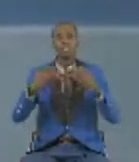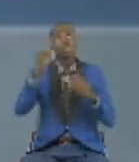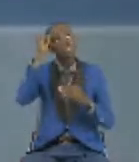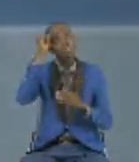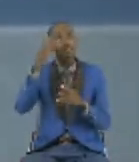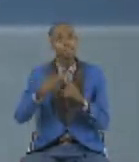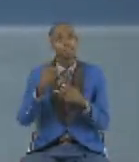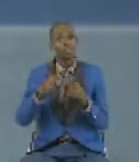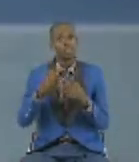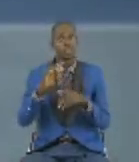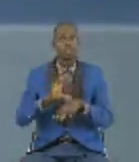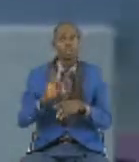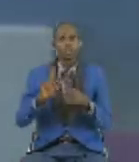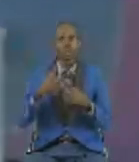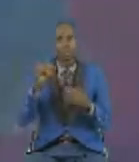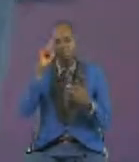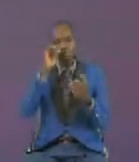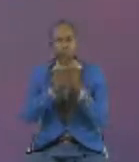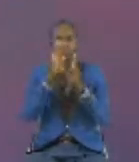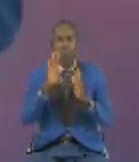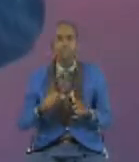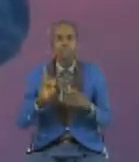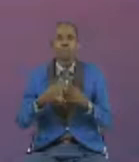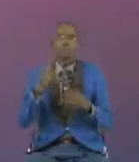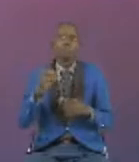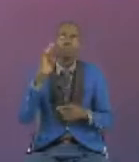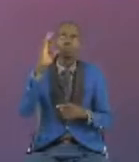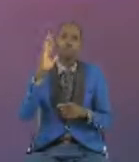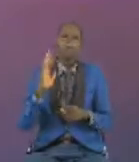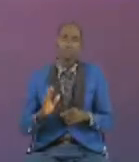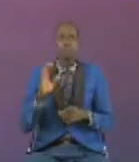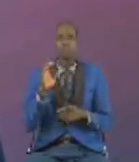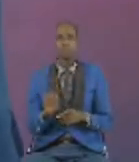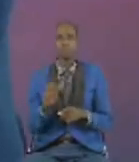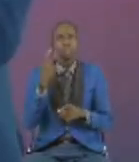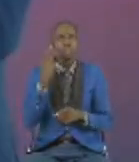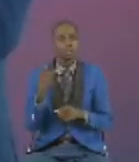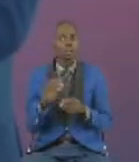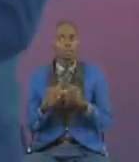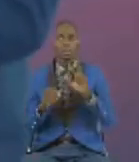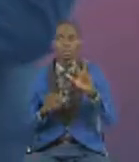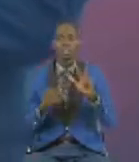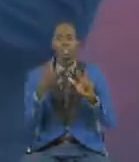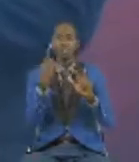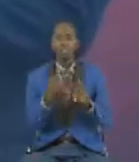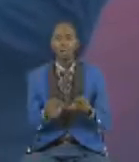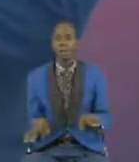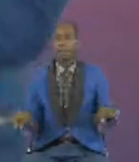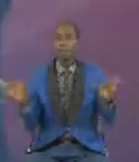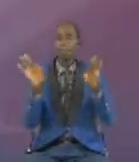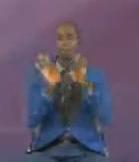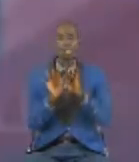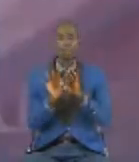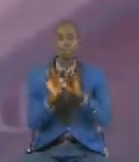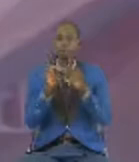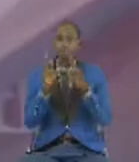à l'Église, aux croyants, aux ministres. Troisièmement, une personnalité importante dans